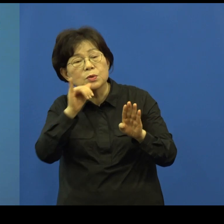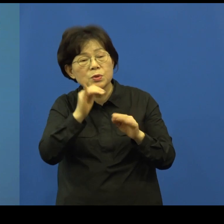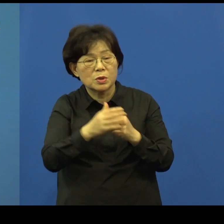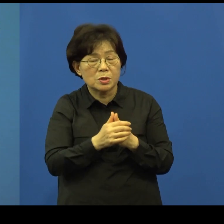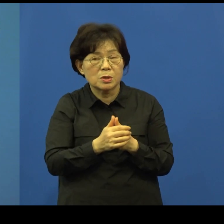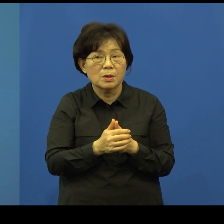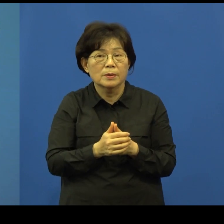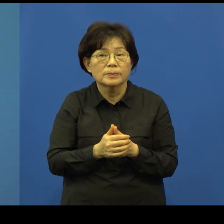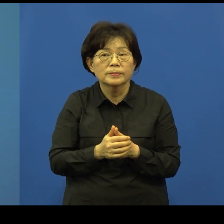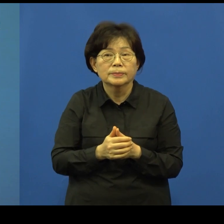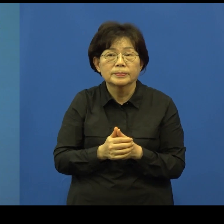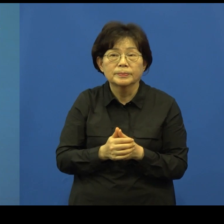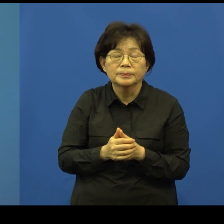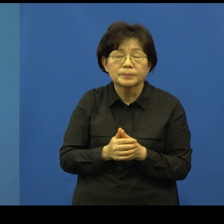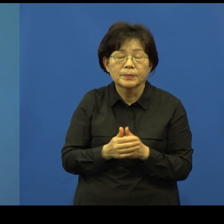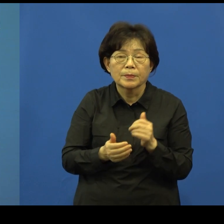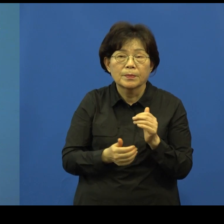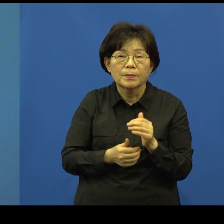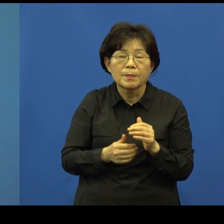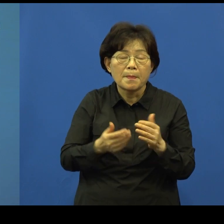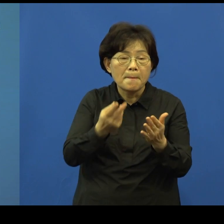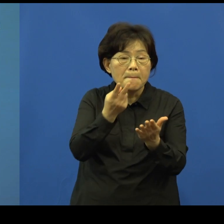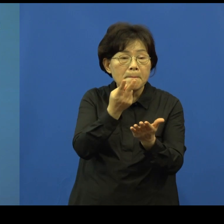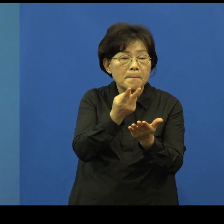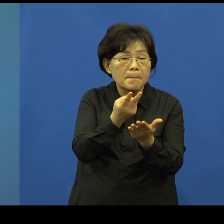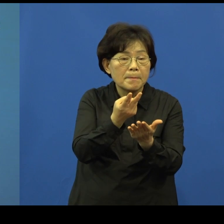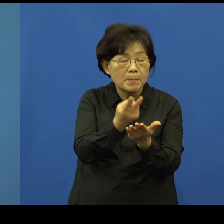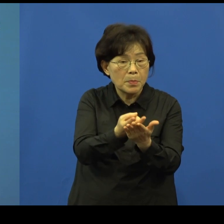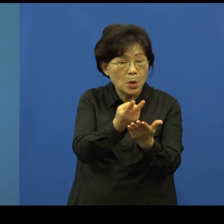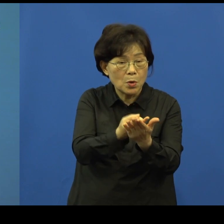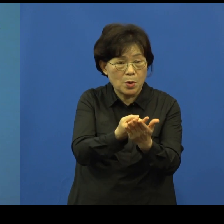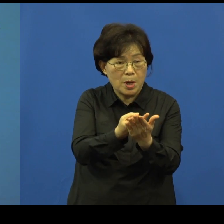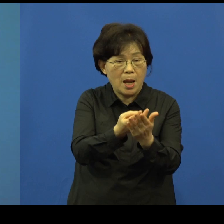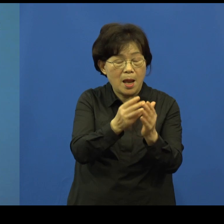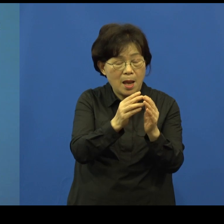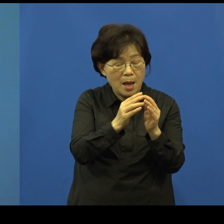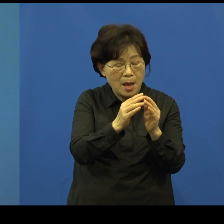그래서 희망을 얘기해야 한다는 거예요. 여러분 병원에 가서도 마찬가지,